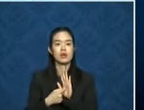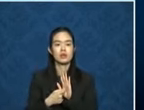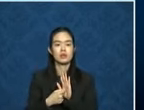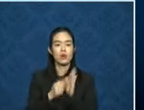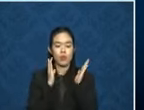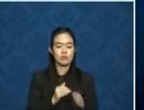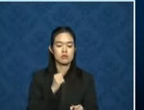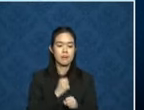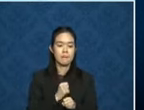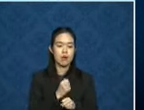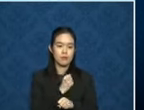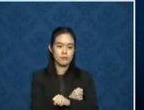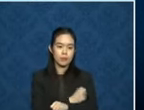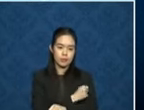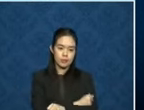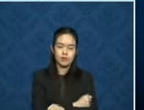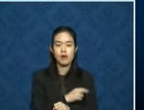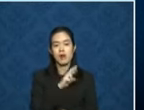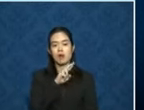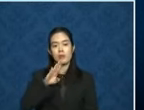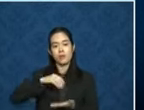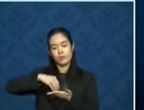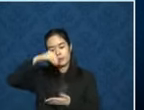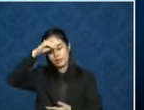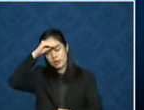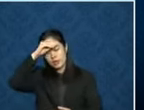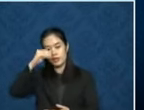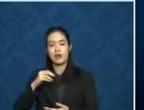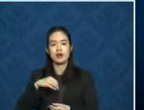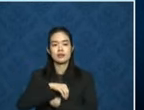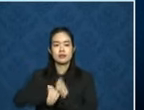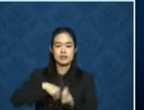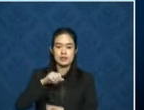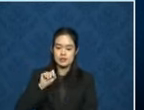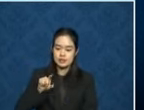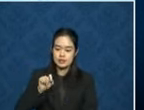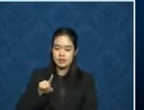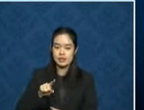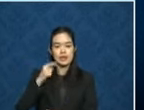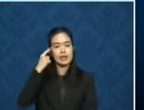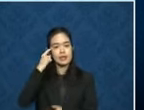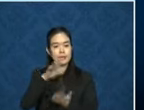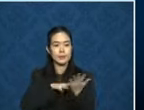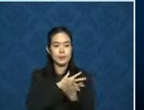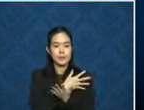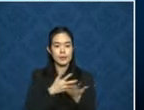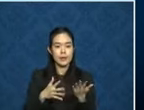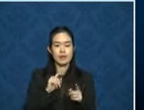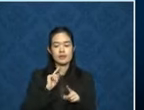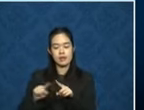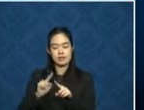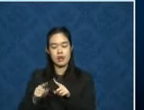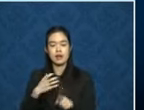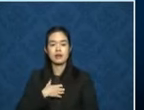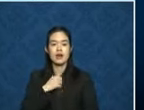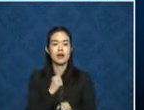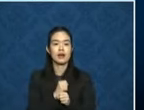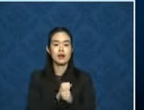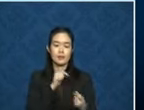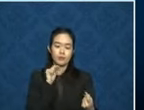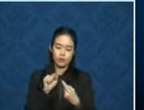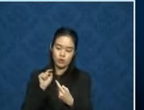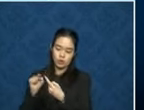ครับผลกระทบต่อระบบการศึกษาผลกระทบต่อระบบเศรษฐกิจนะครับเพื่อหาแนวทางพัฒนาปัญญาประดิษฐ์ในทางที่เหมาะสมกับอนาคตต่อ